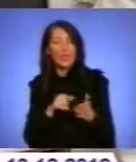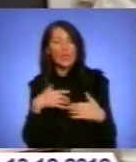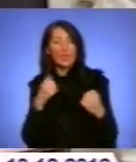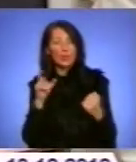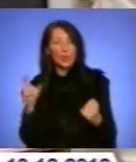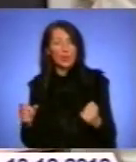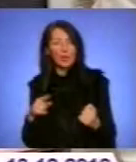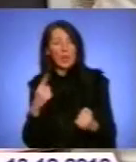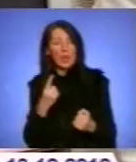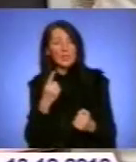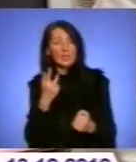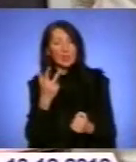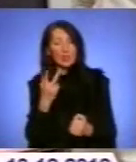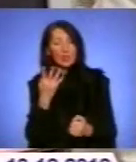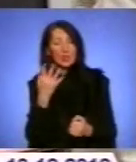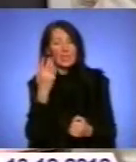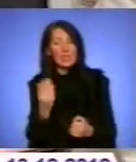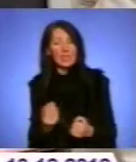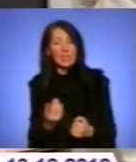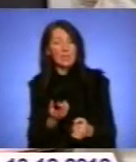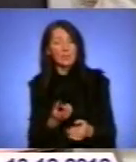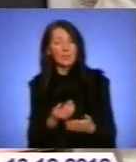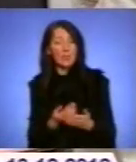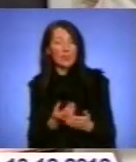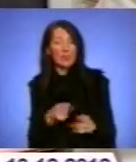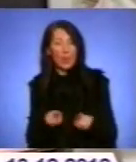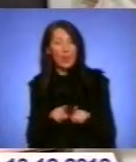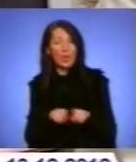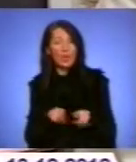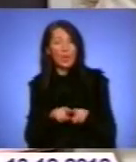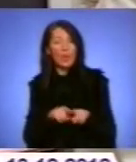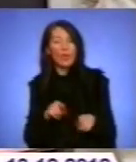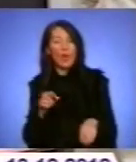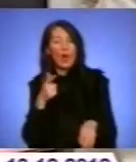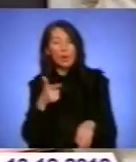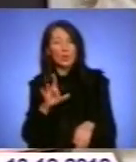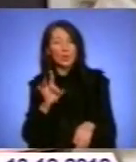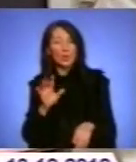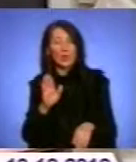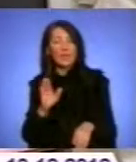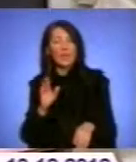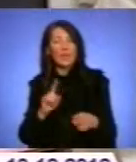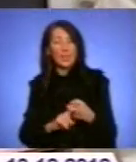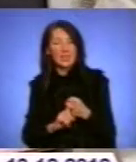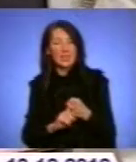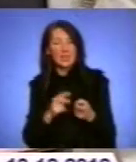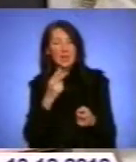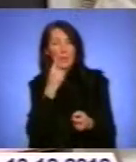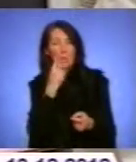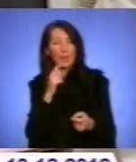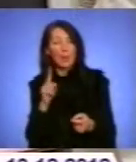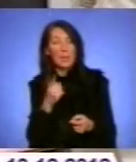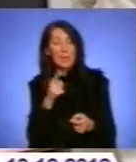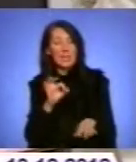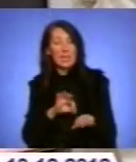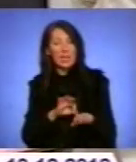Перших 3-4 дні вони досить подібні на гостру респіраторну вірусну інфекцію, і перші діагнози